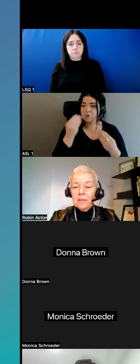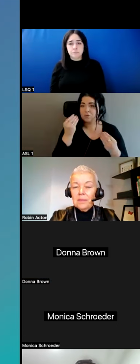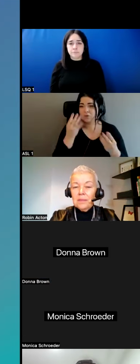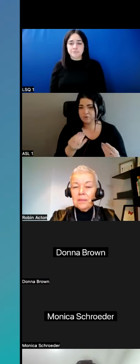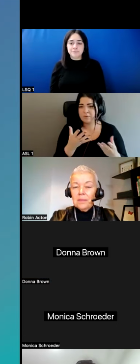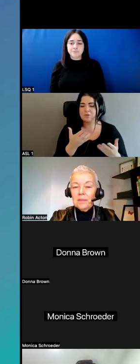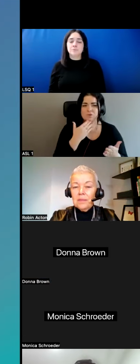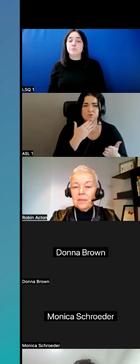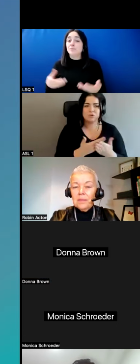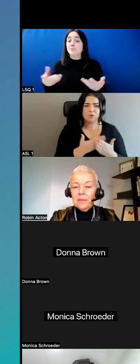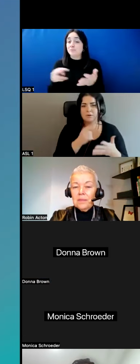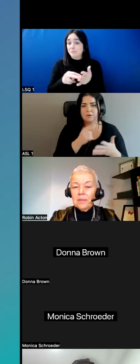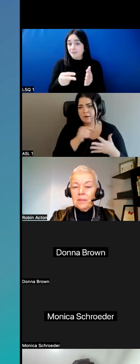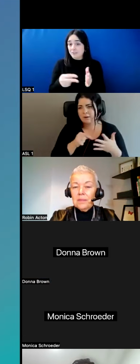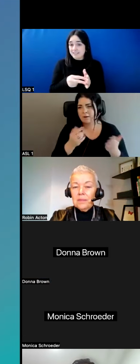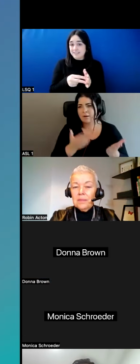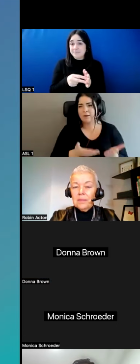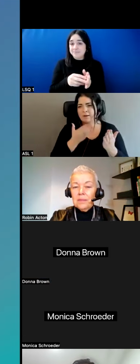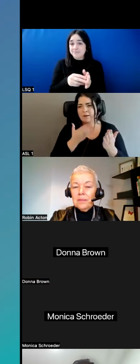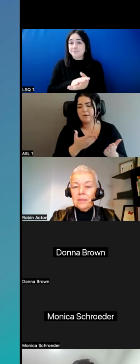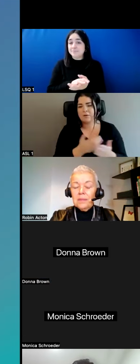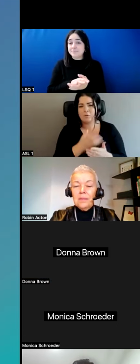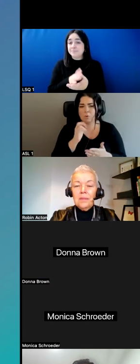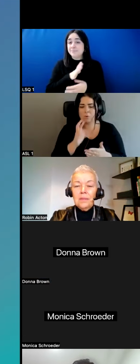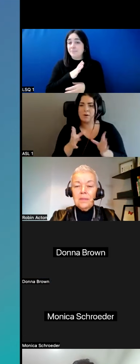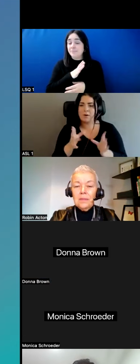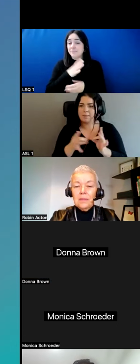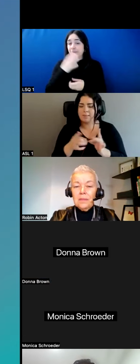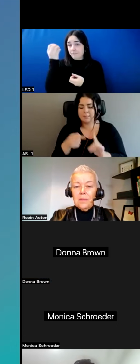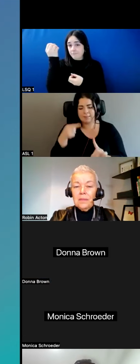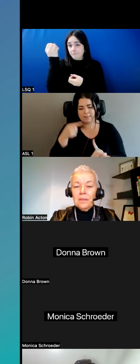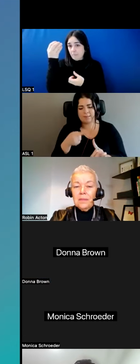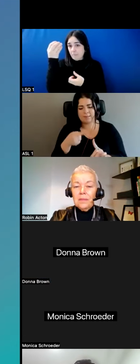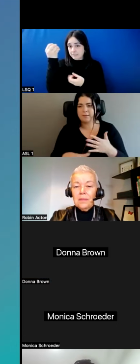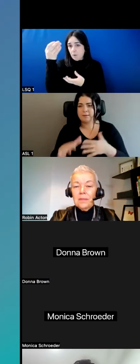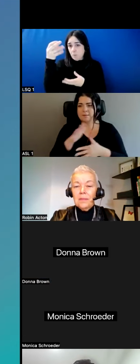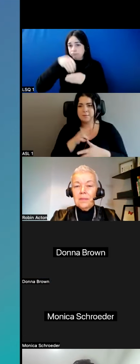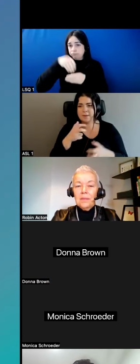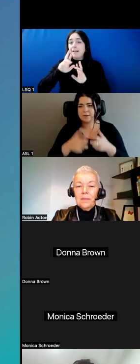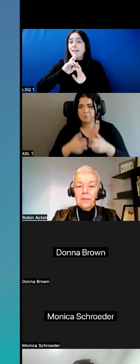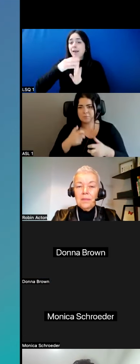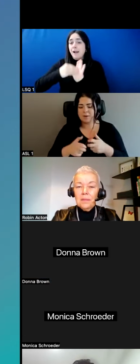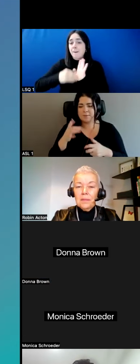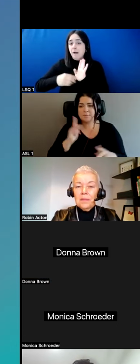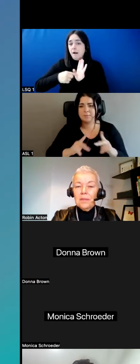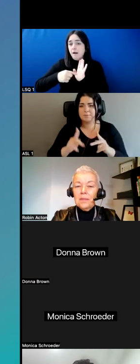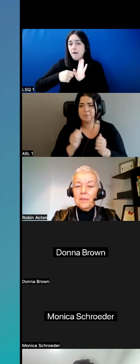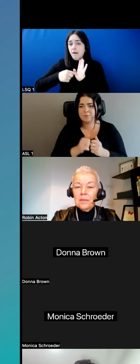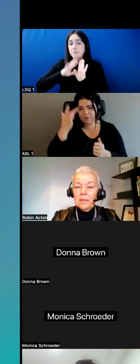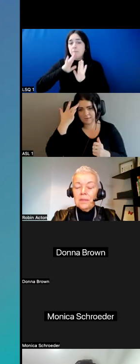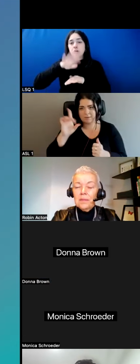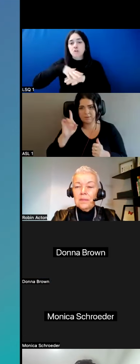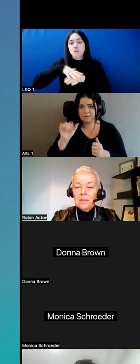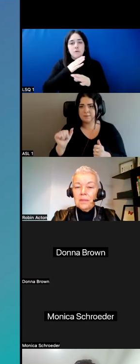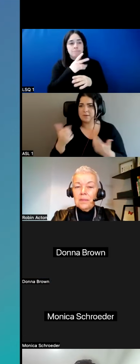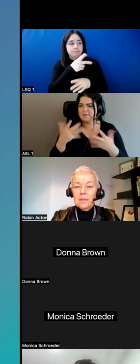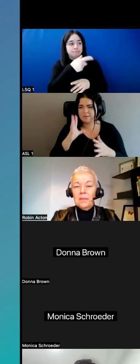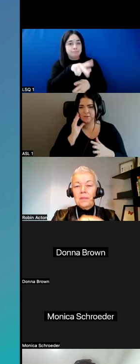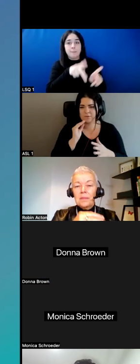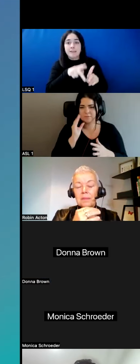Ce qui veut dire qu'il y a des informations, des recommandations qui mentionnent les enjeux qui sont spécifiques aux personnes ayant une